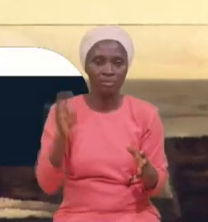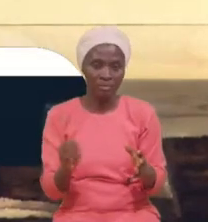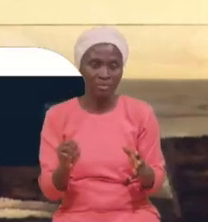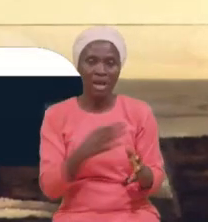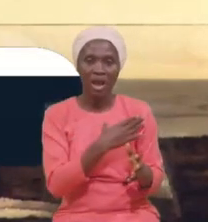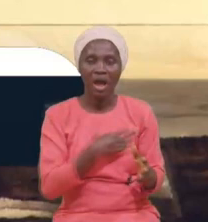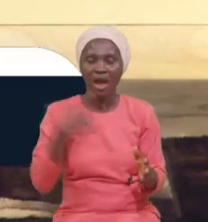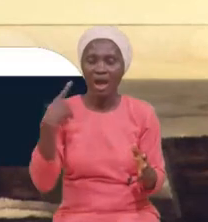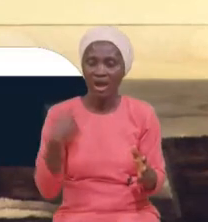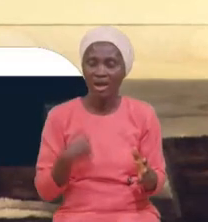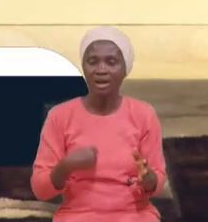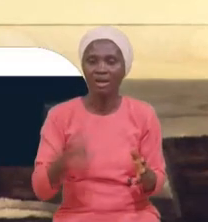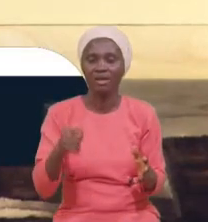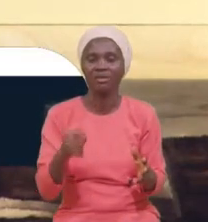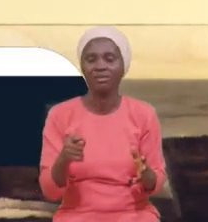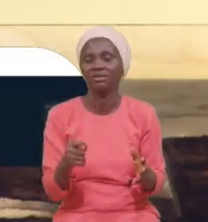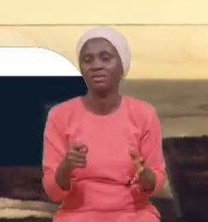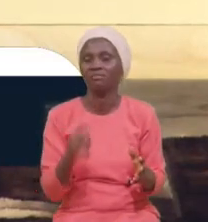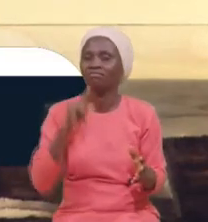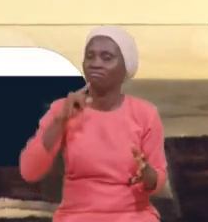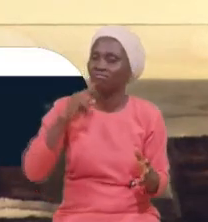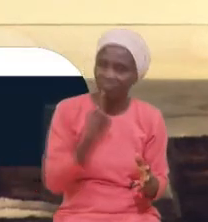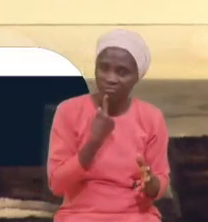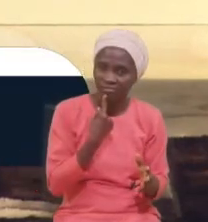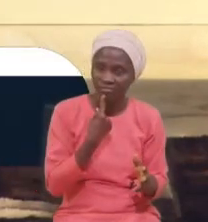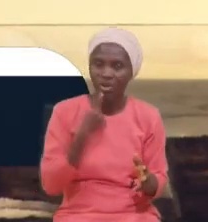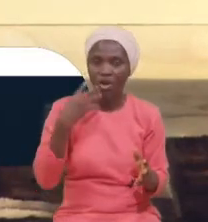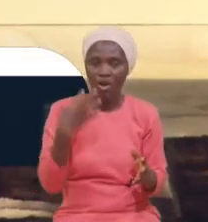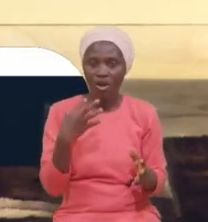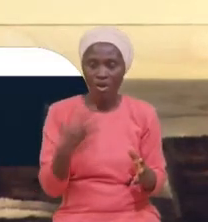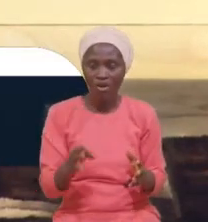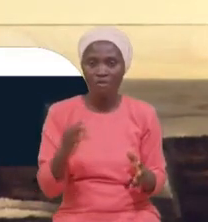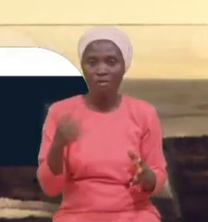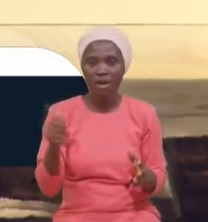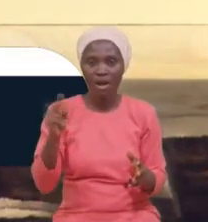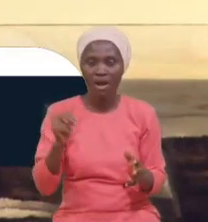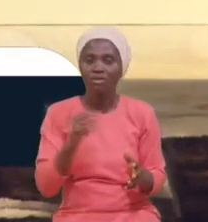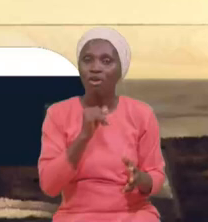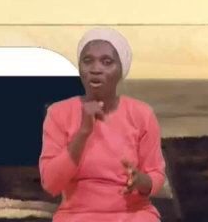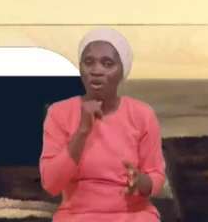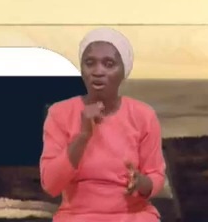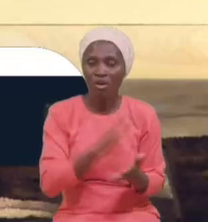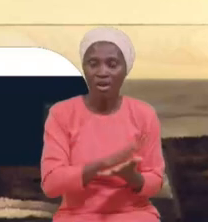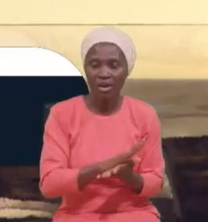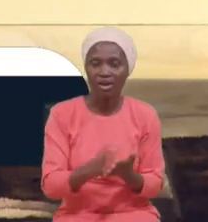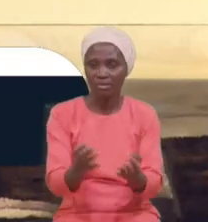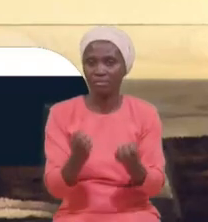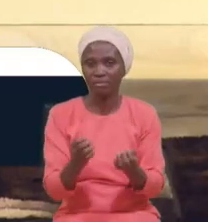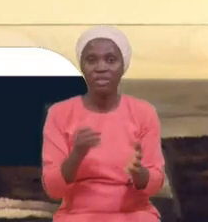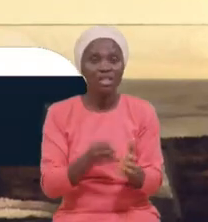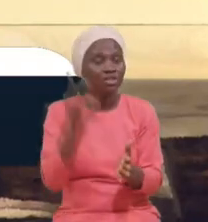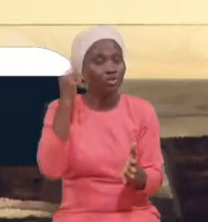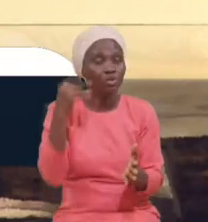Le fléau et le désespoir d'un lépreux impur. Le fléau et le désespoir d'un lépreux